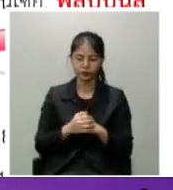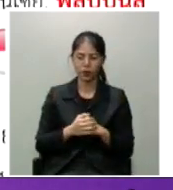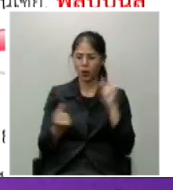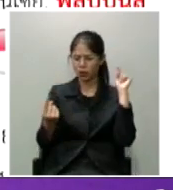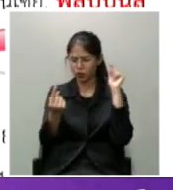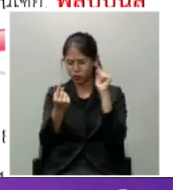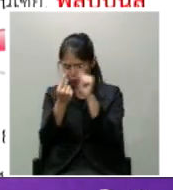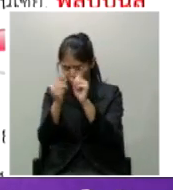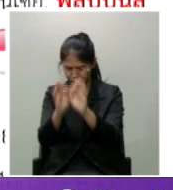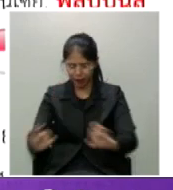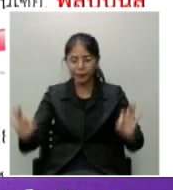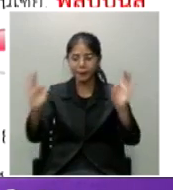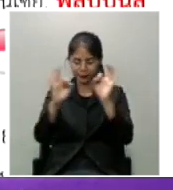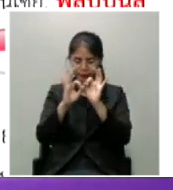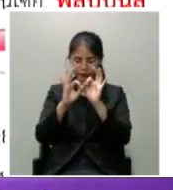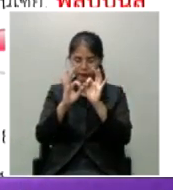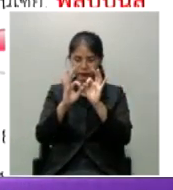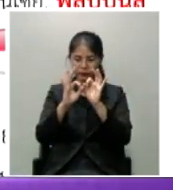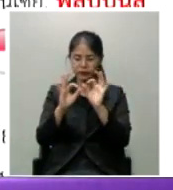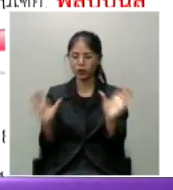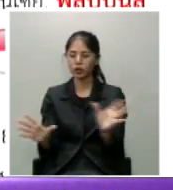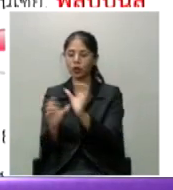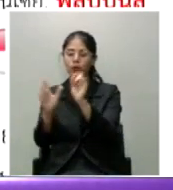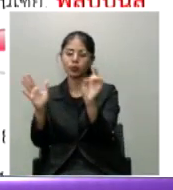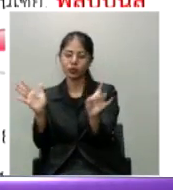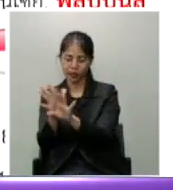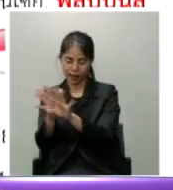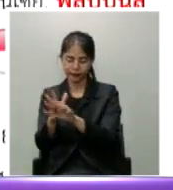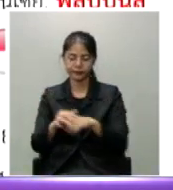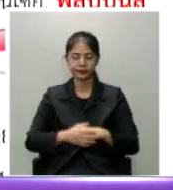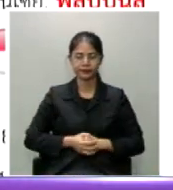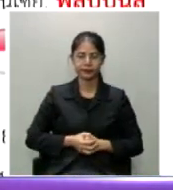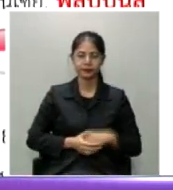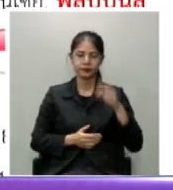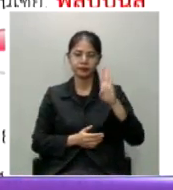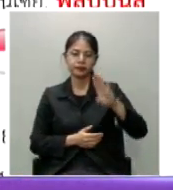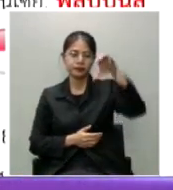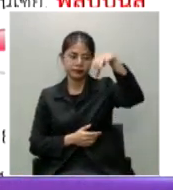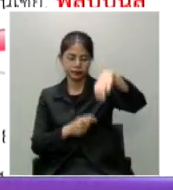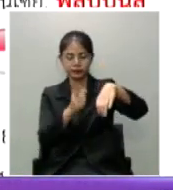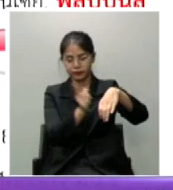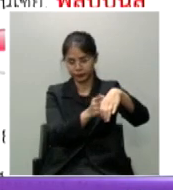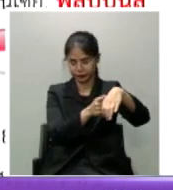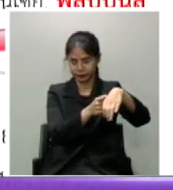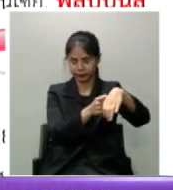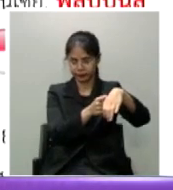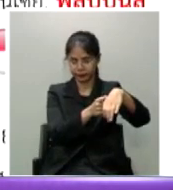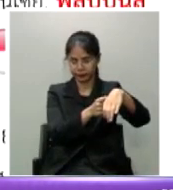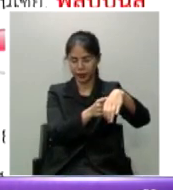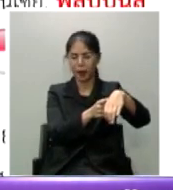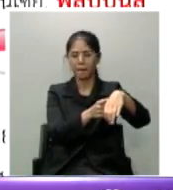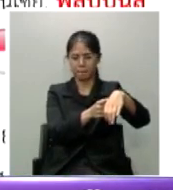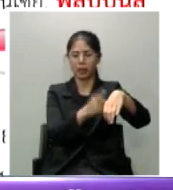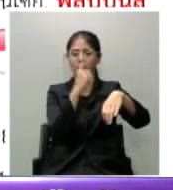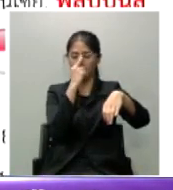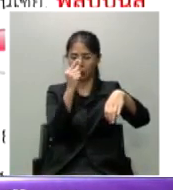ประเด็นที่สำคัญในตอนท้ายท่านประธานครับบริษัทบุรีฟิลิปมอริสนั้นเป็นบริษัทต่างชา